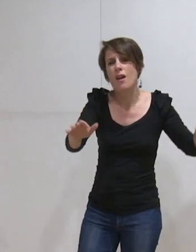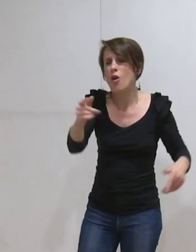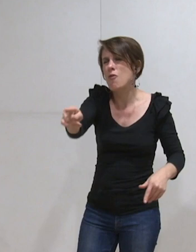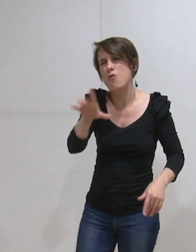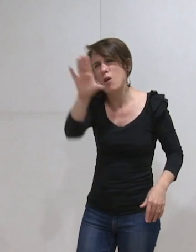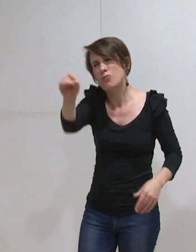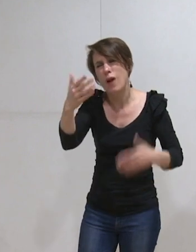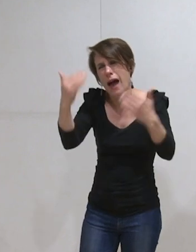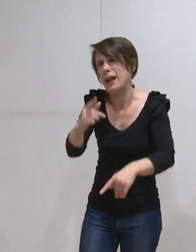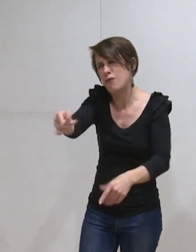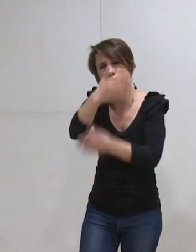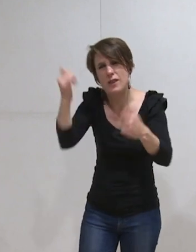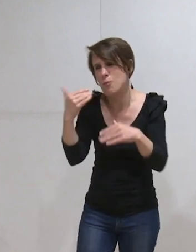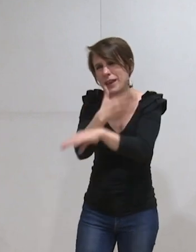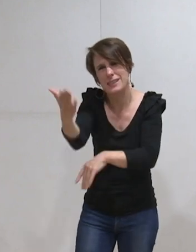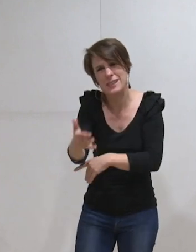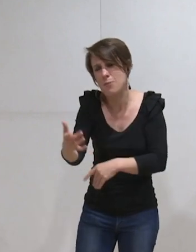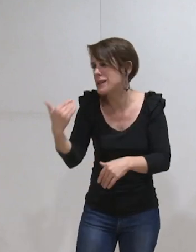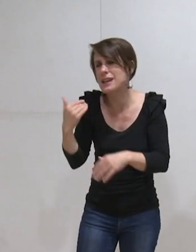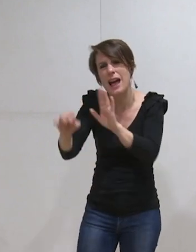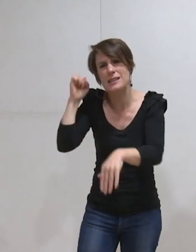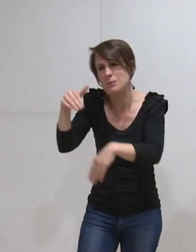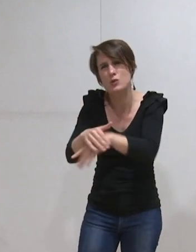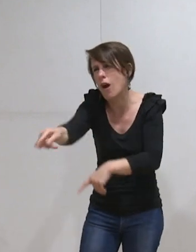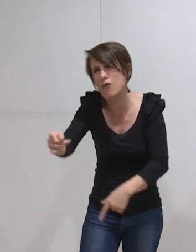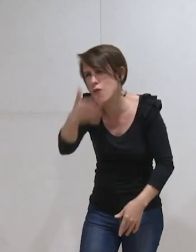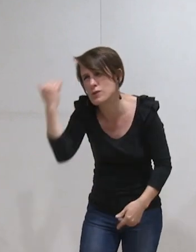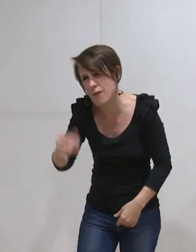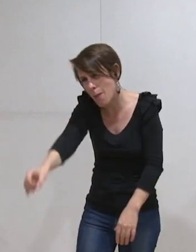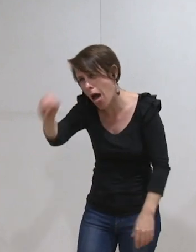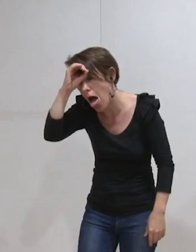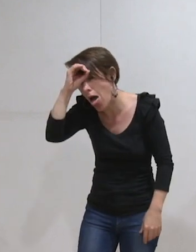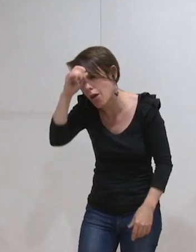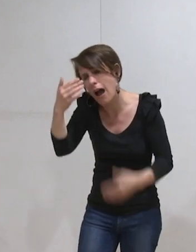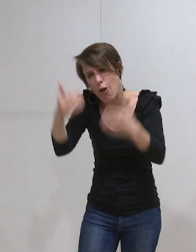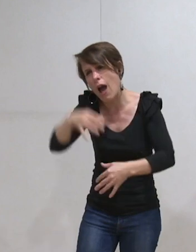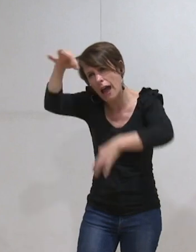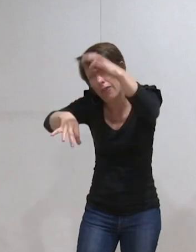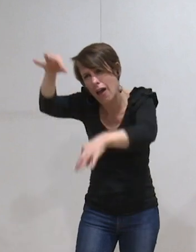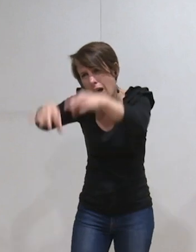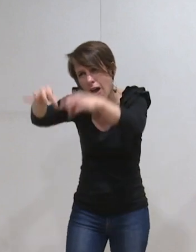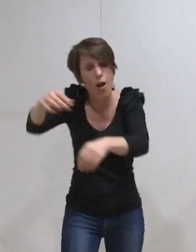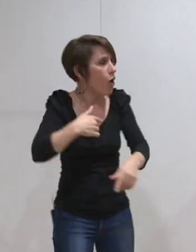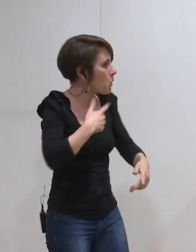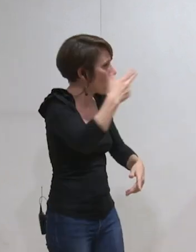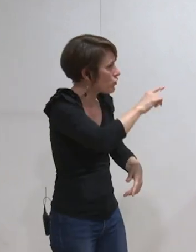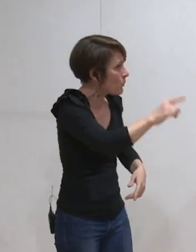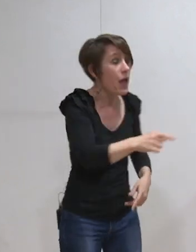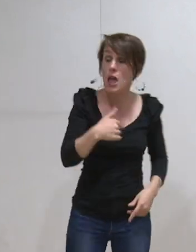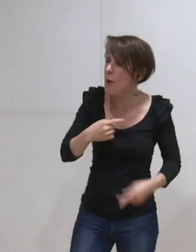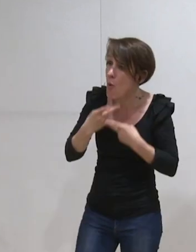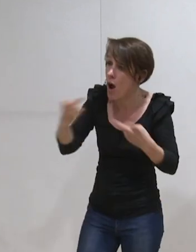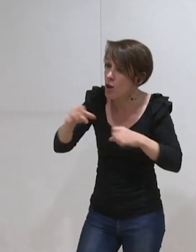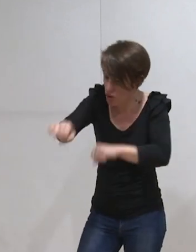tout arrêtez d'instrumaliser toutes les situations c'est inacceptable saz pas ce vous ai pas coupé la parole pendant votre